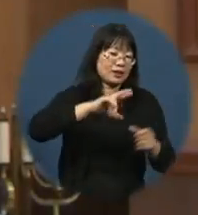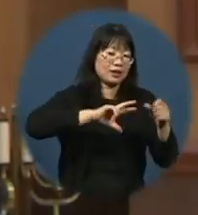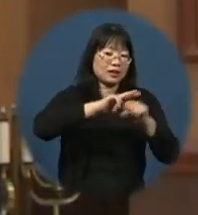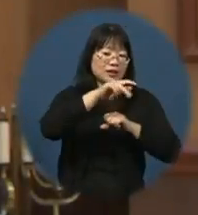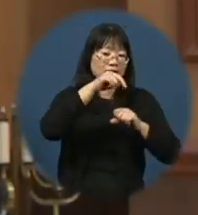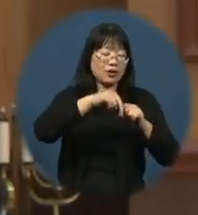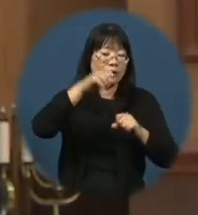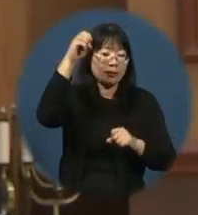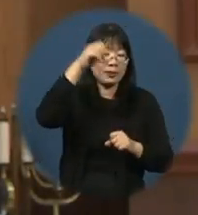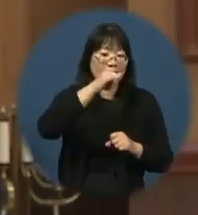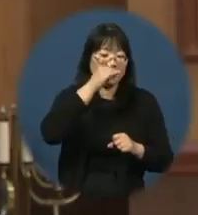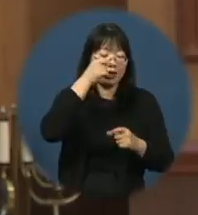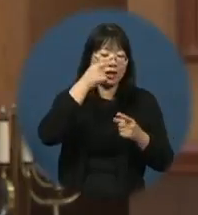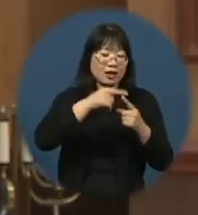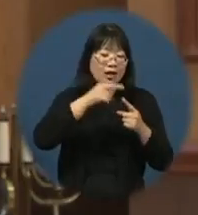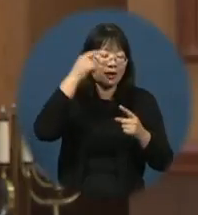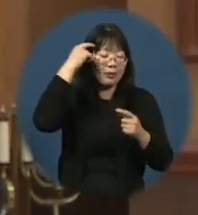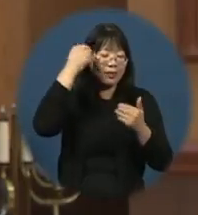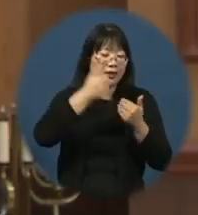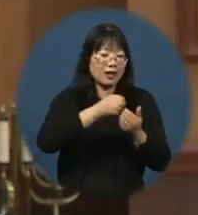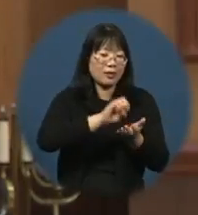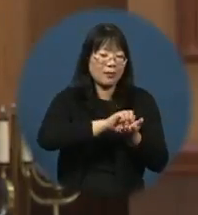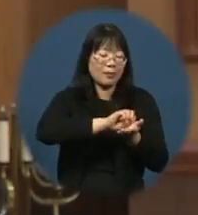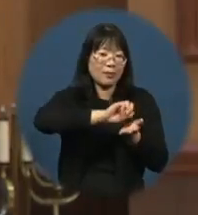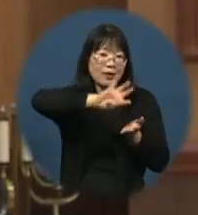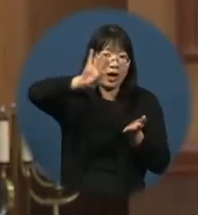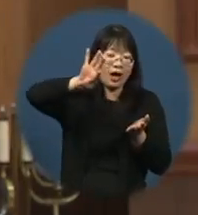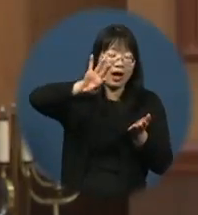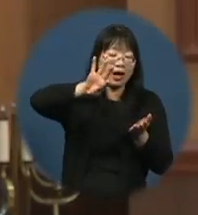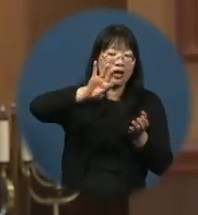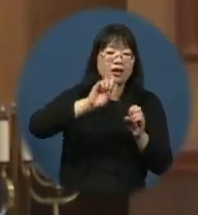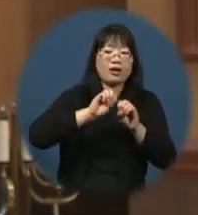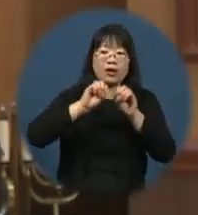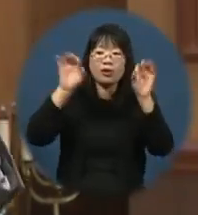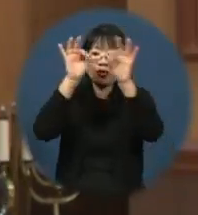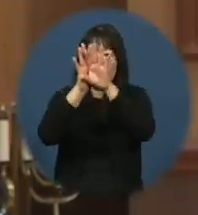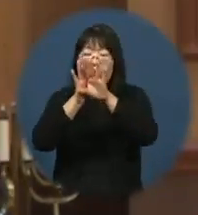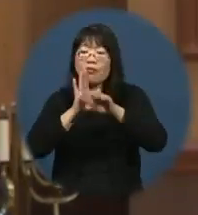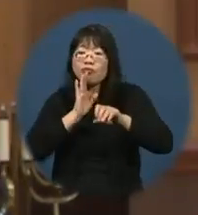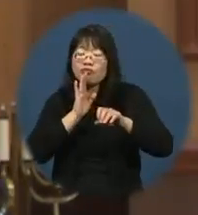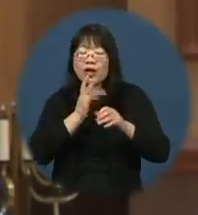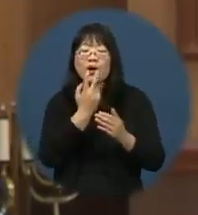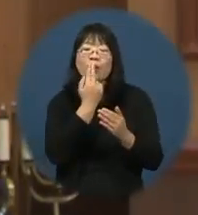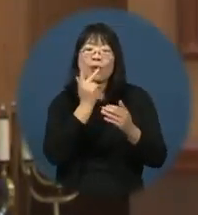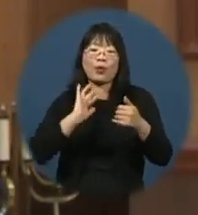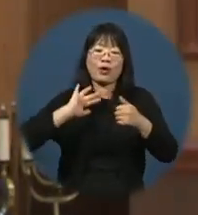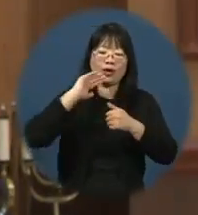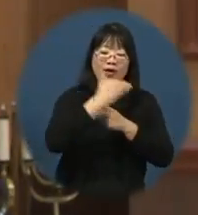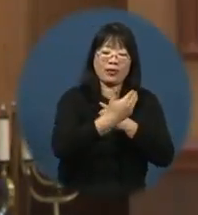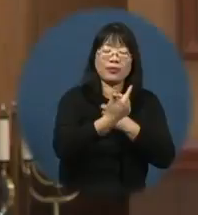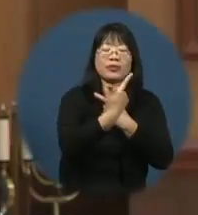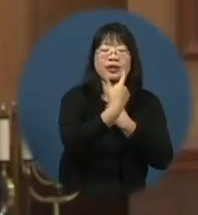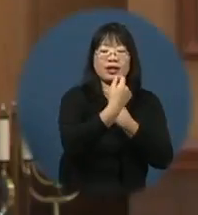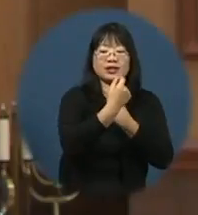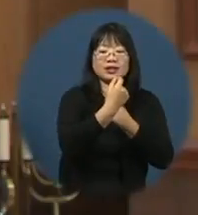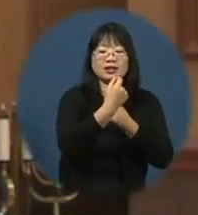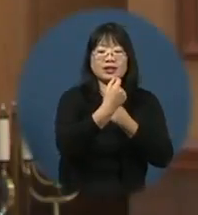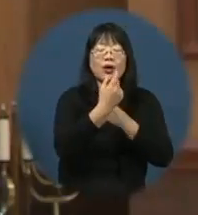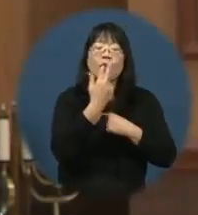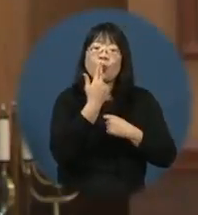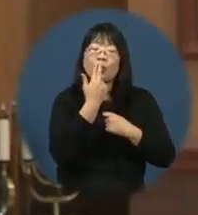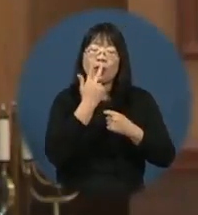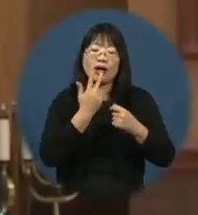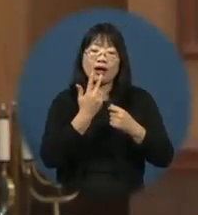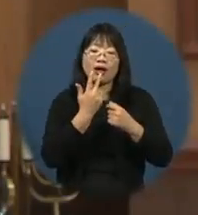지구로에 쐬었다가 반사돼서 날아가야 되는데 예. 마치 비닐하우스가 이렇게 덮여 있는 것처럼 그렇죠. 그거죠. 예.